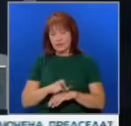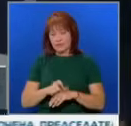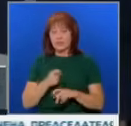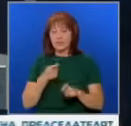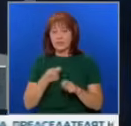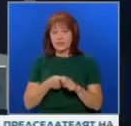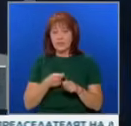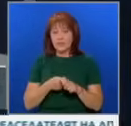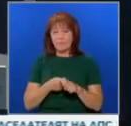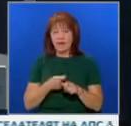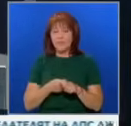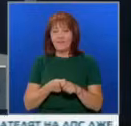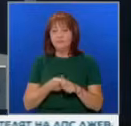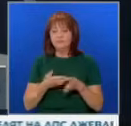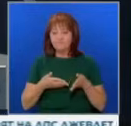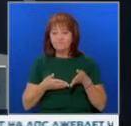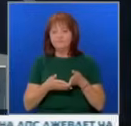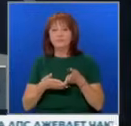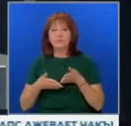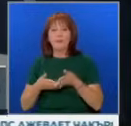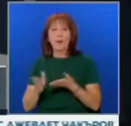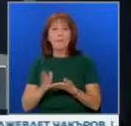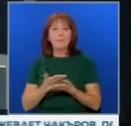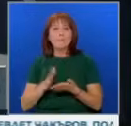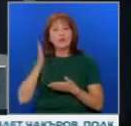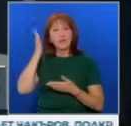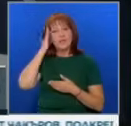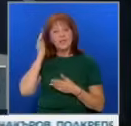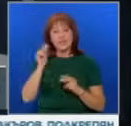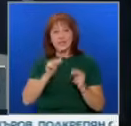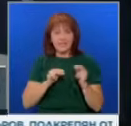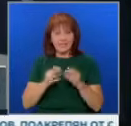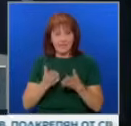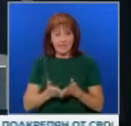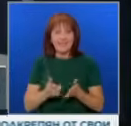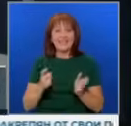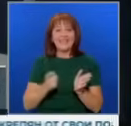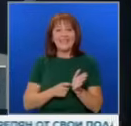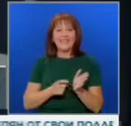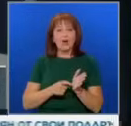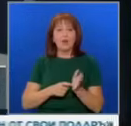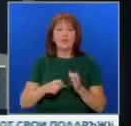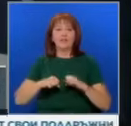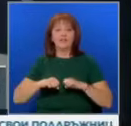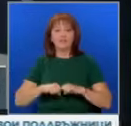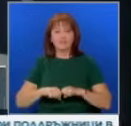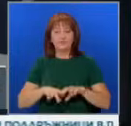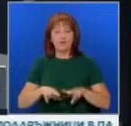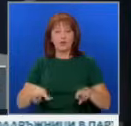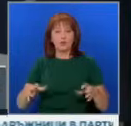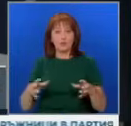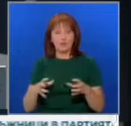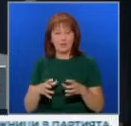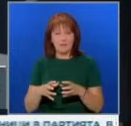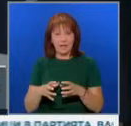осъществи взаимодействието между Министерски съвет и законодателна власт, Народното събрание. В ресорните